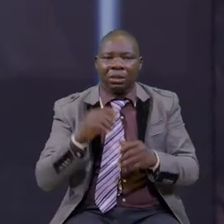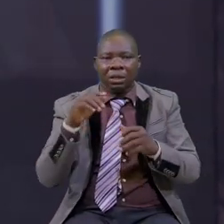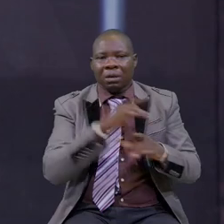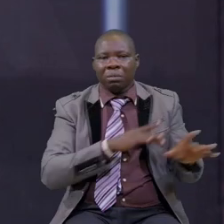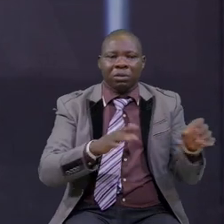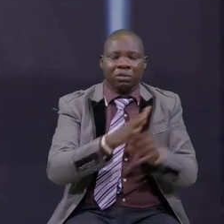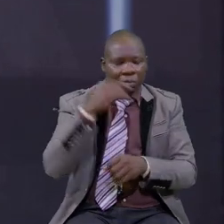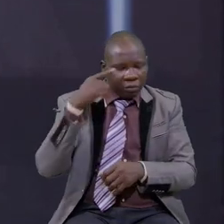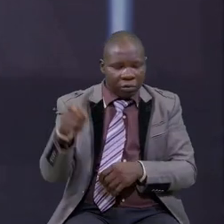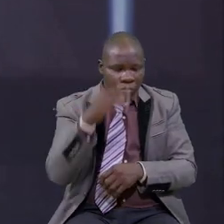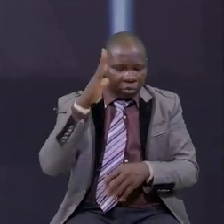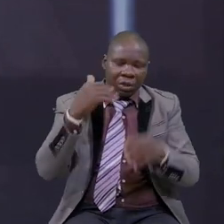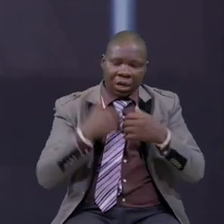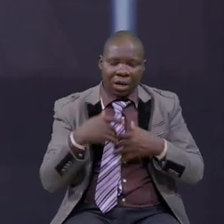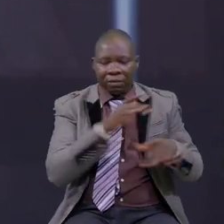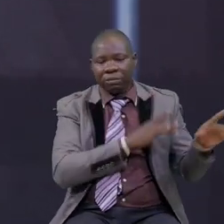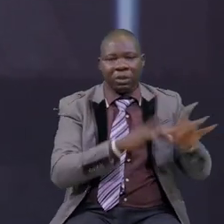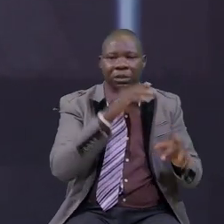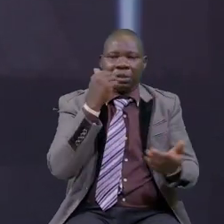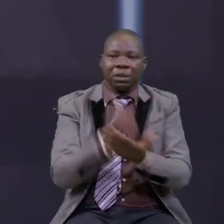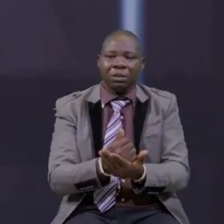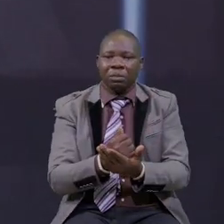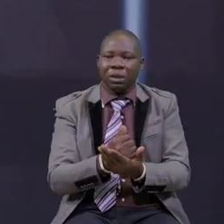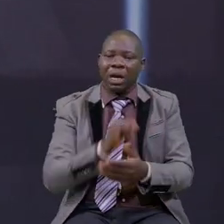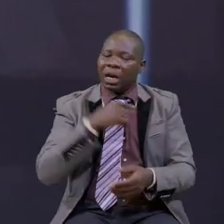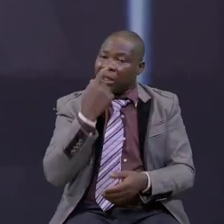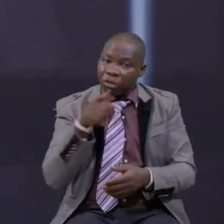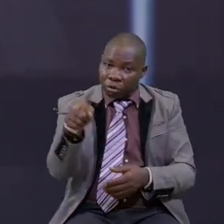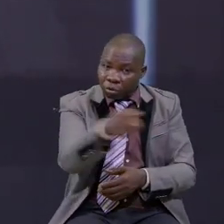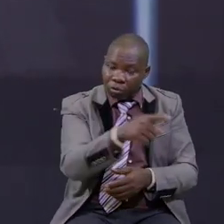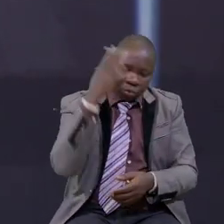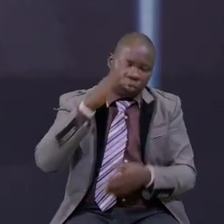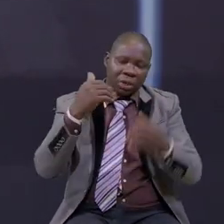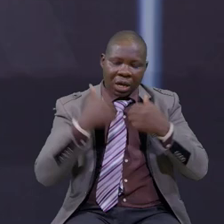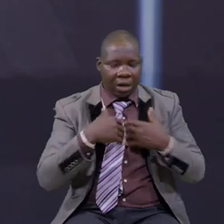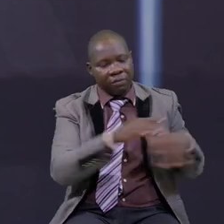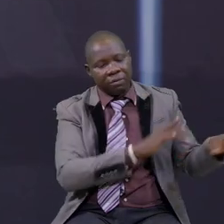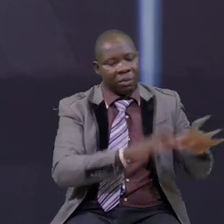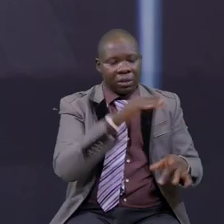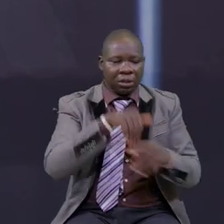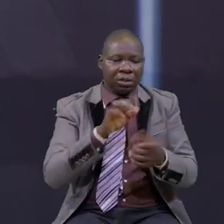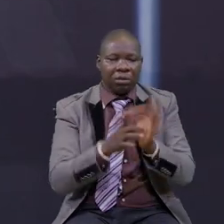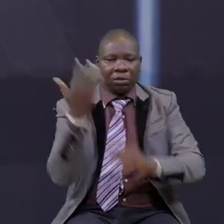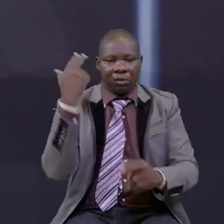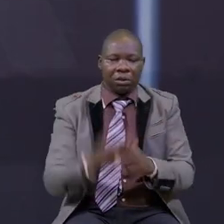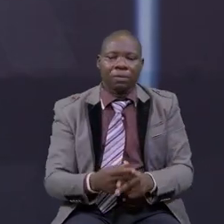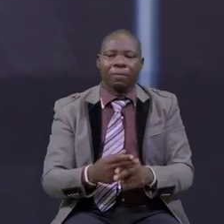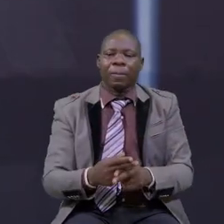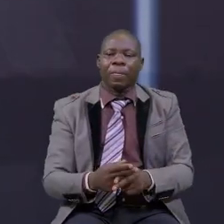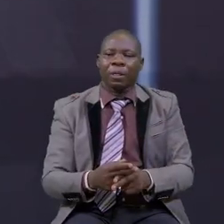tu obtiendras miséricorde. J'ai dit toi, tu obtiendras miséricorde.